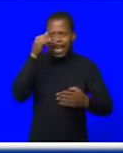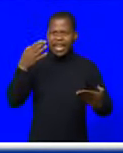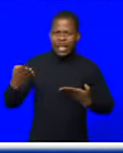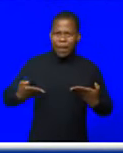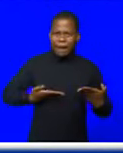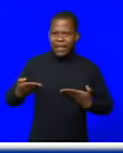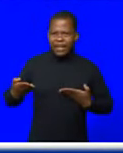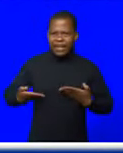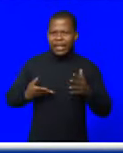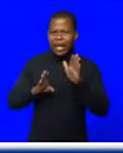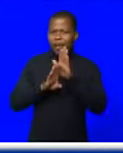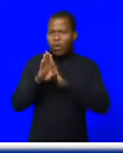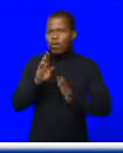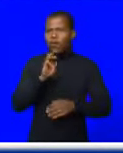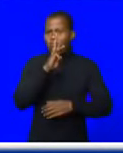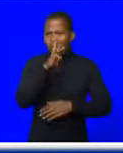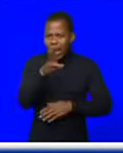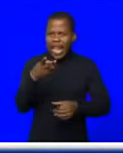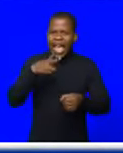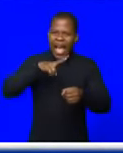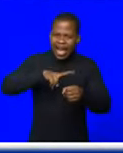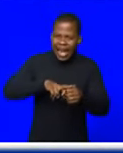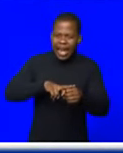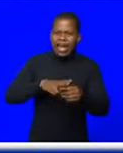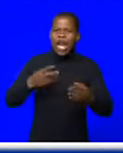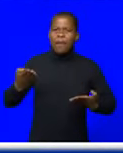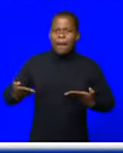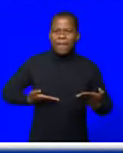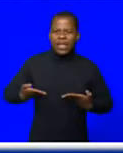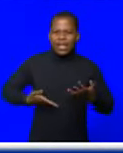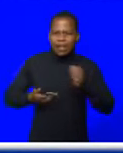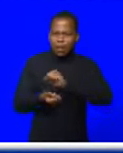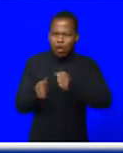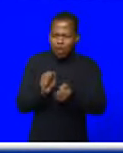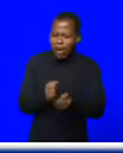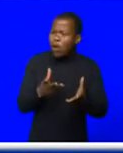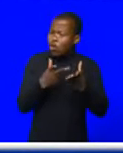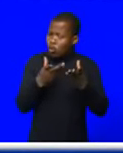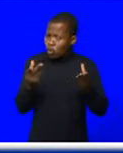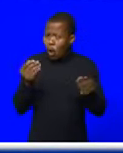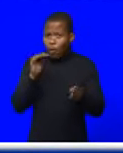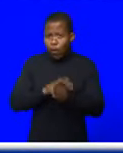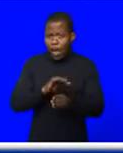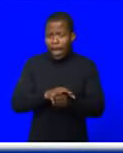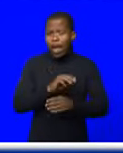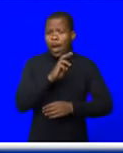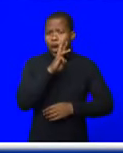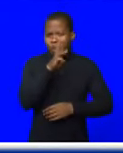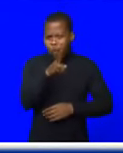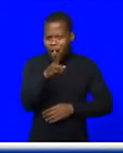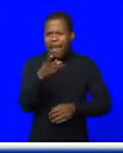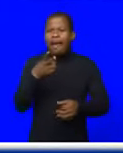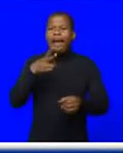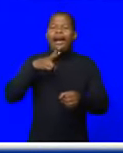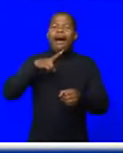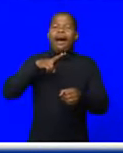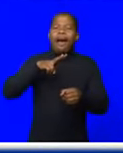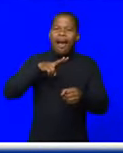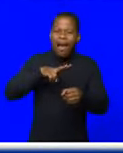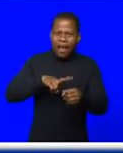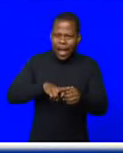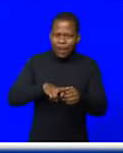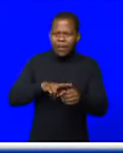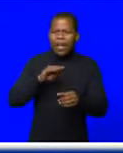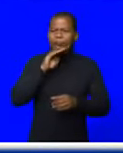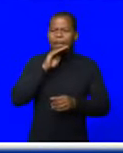kule business engiqalile, how should I handle them and how should I consult